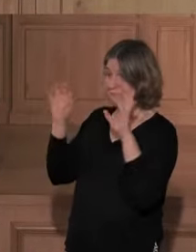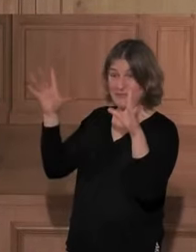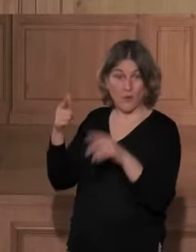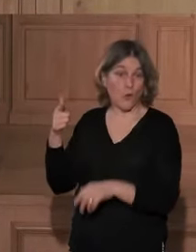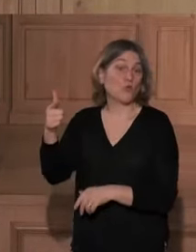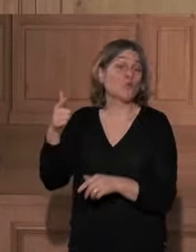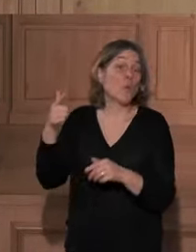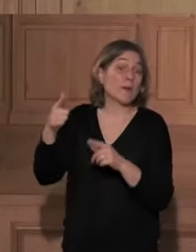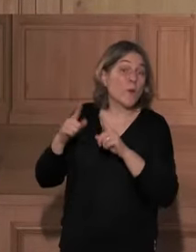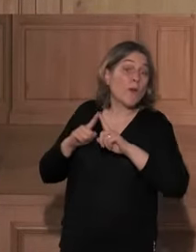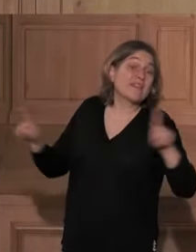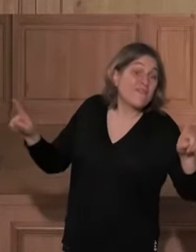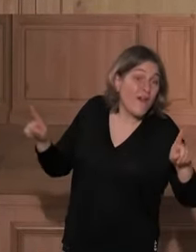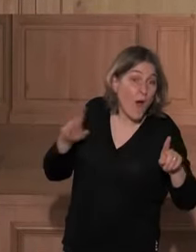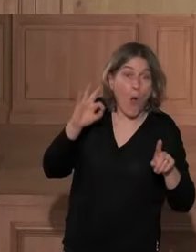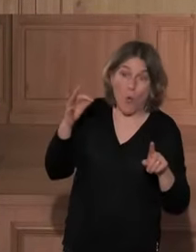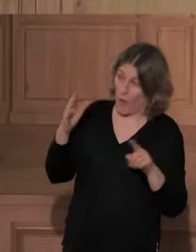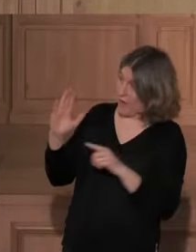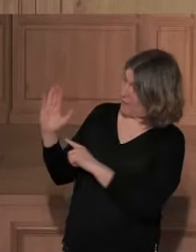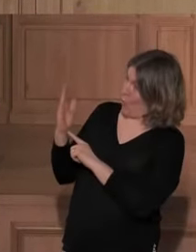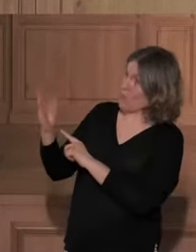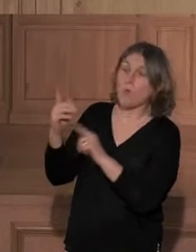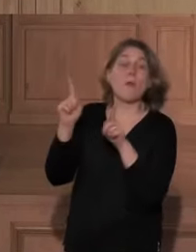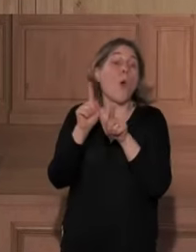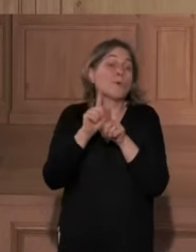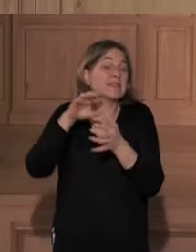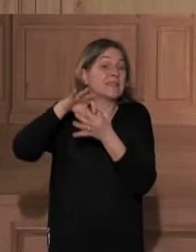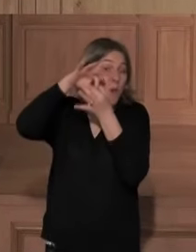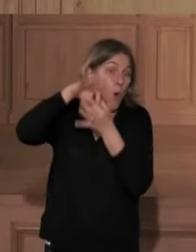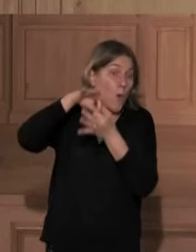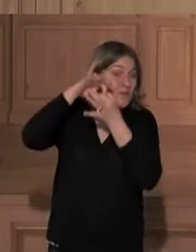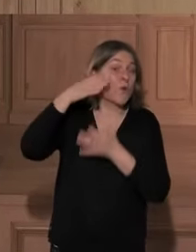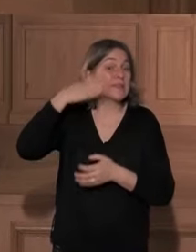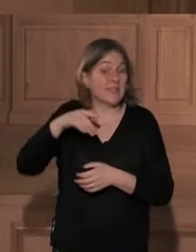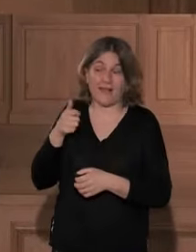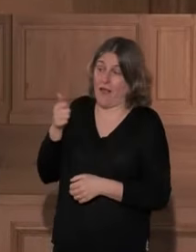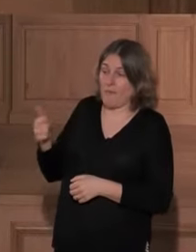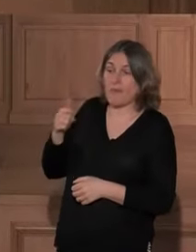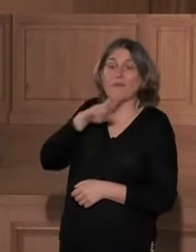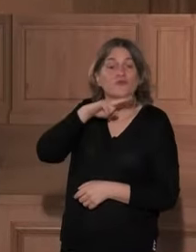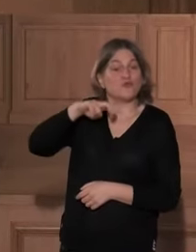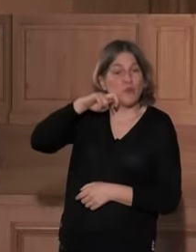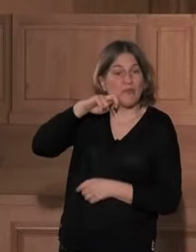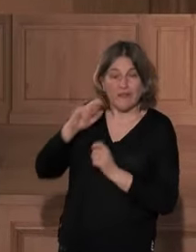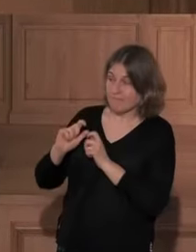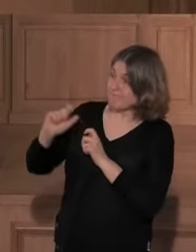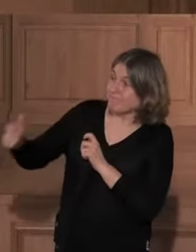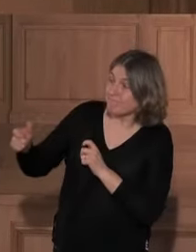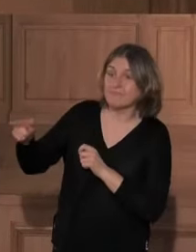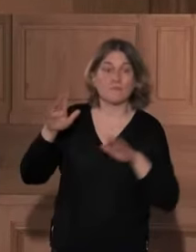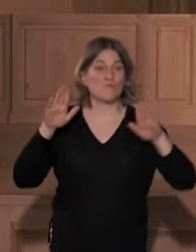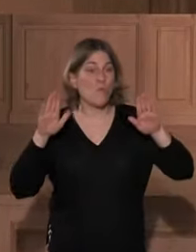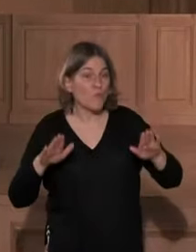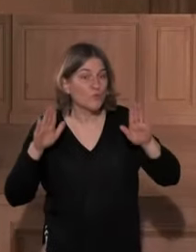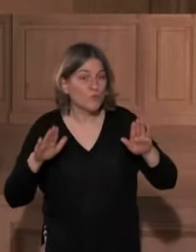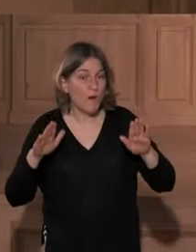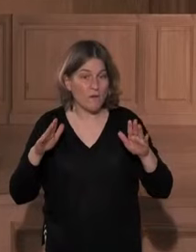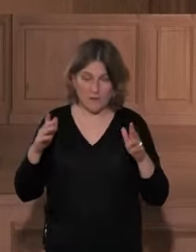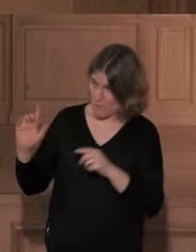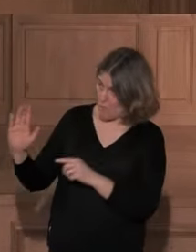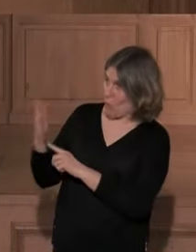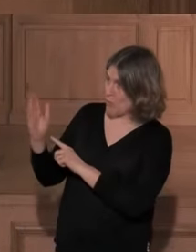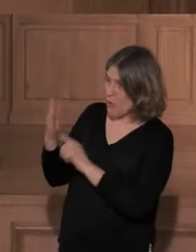différents apparemment. En tout cas, vous l'êtes, on le sait aussi, par votre religion. L'un est musulman, l'autre est juif. Et cette fraternité, elle est là, elle est visible, elle est sensible dans tout ce qu'on